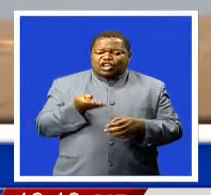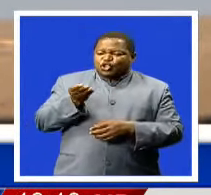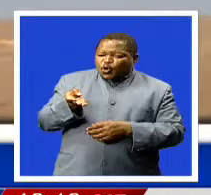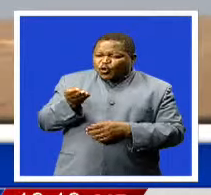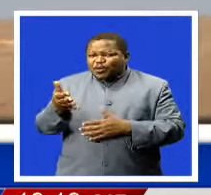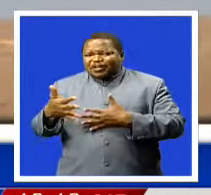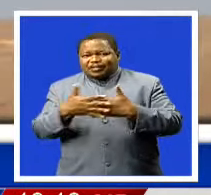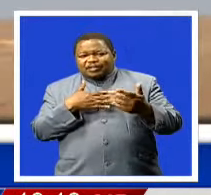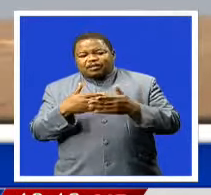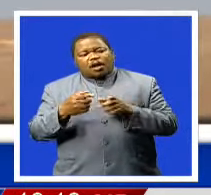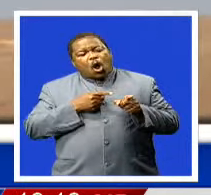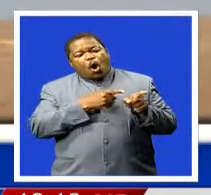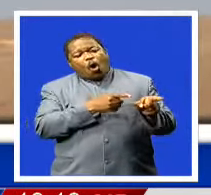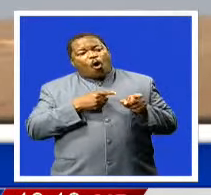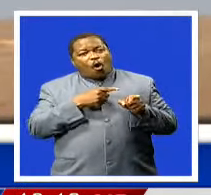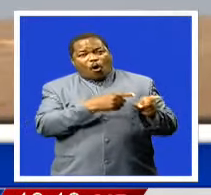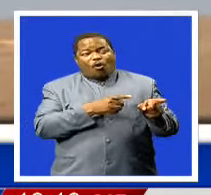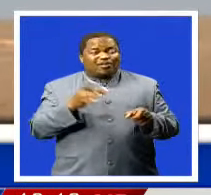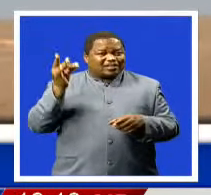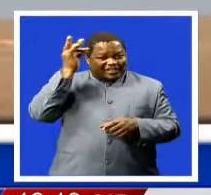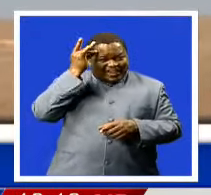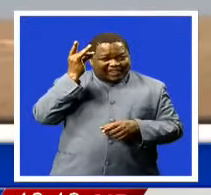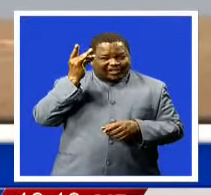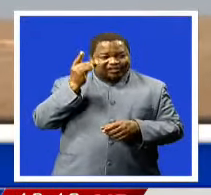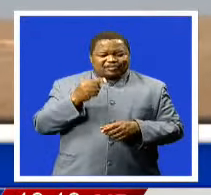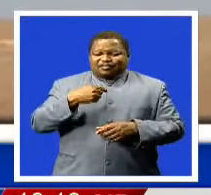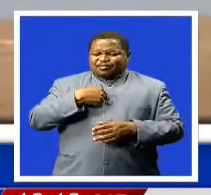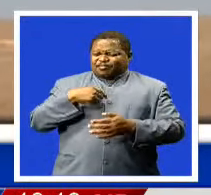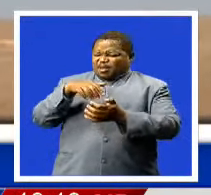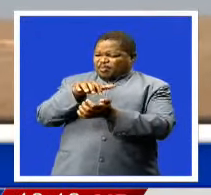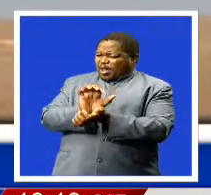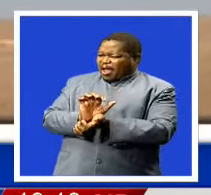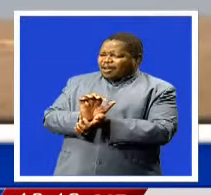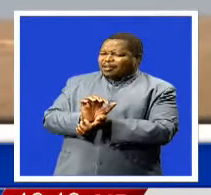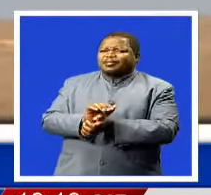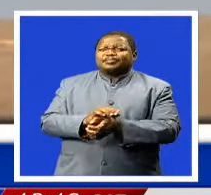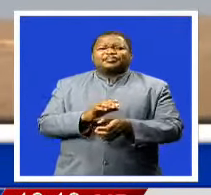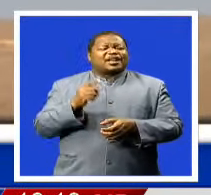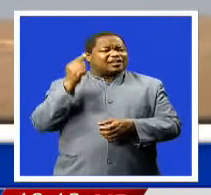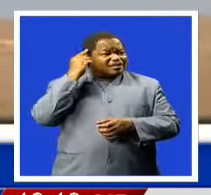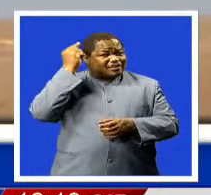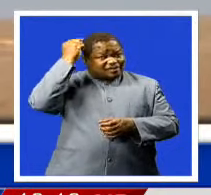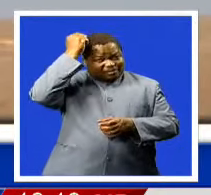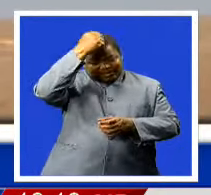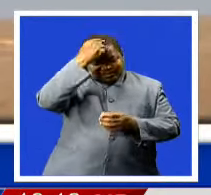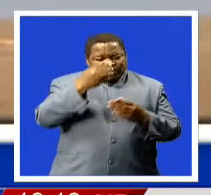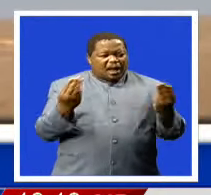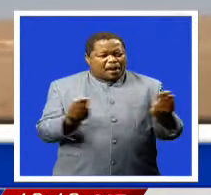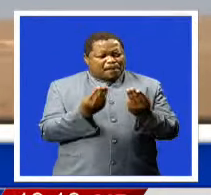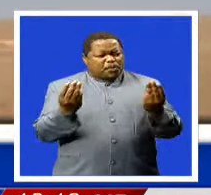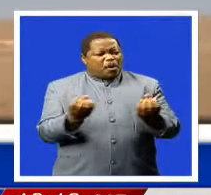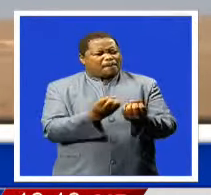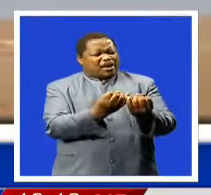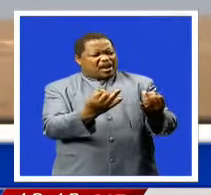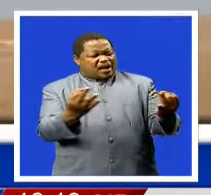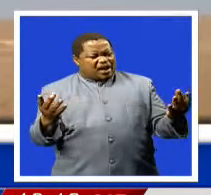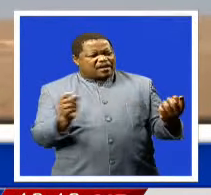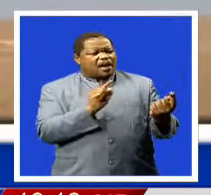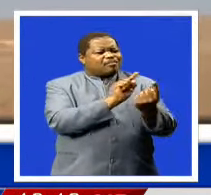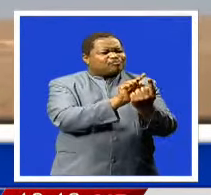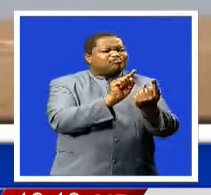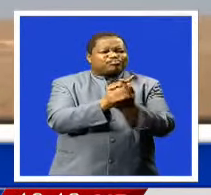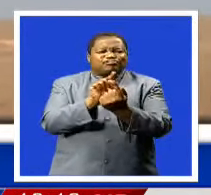ini ini uyatibuta ke ukuthi njoba inkosi ihlangana na wonke umuntu lonke lihlobo lo